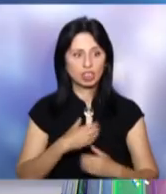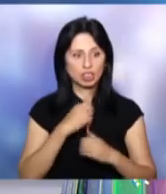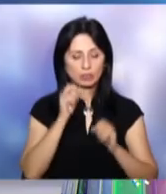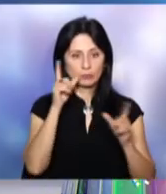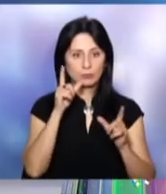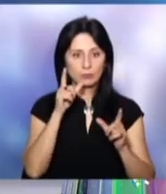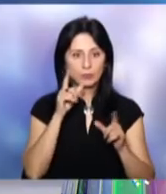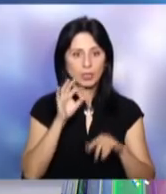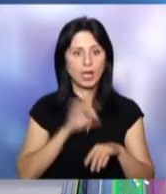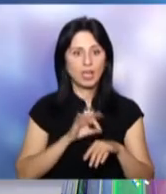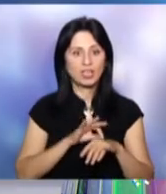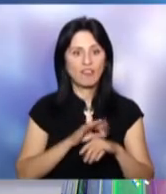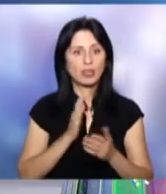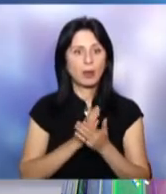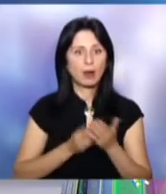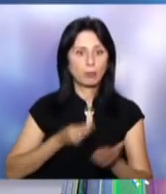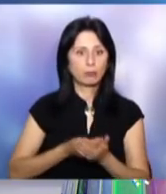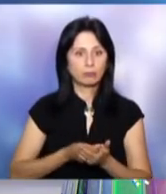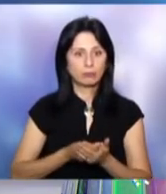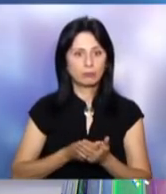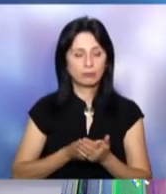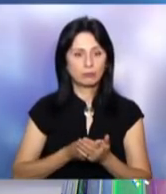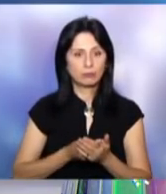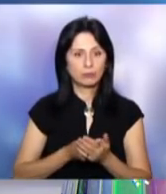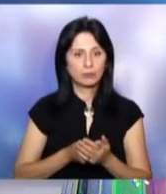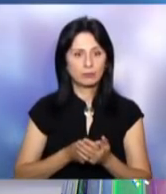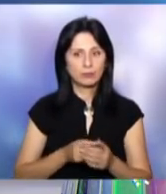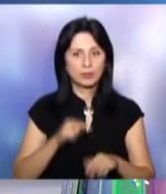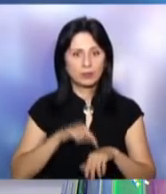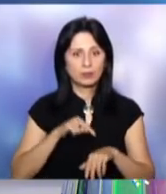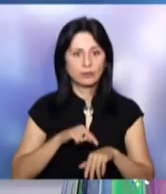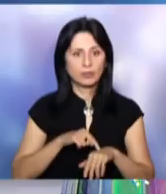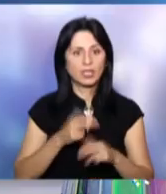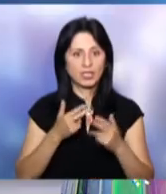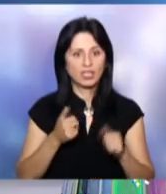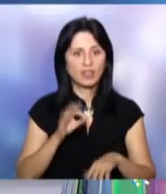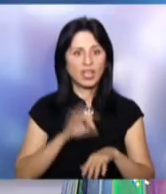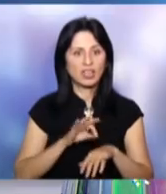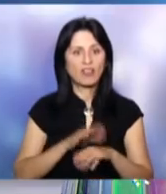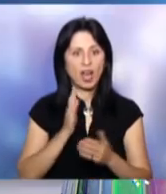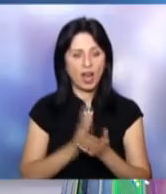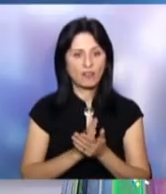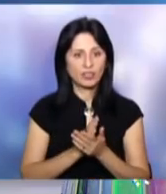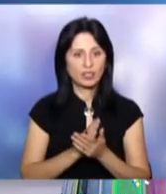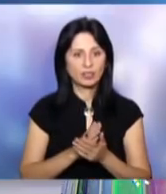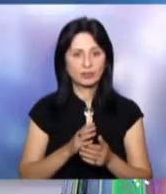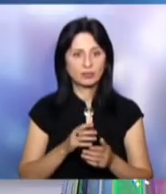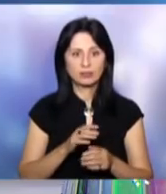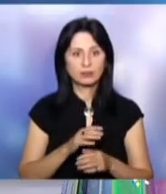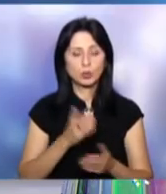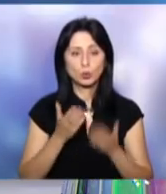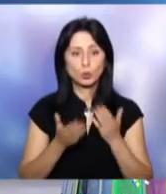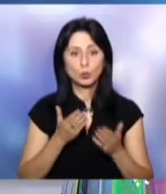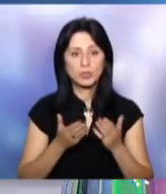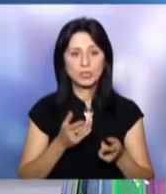იმისა, რომ დაავადება აქვს. და აქვს სრულიად რეალისტური განცდა იმისა, რომ დიახ, დაავადება აქვს და არსად წასულა ეს ყველაფერი.